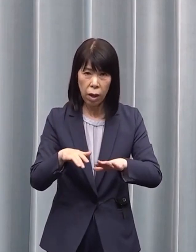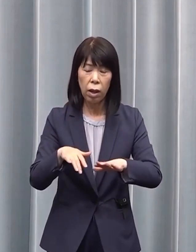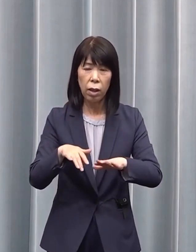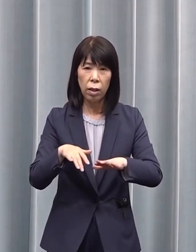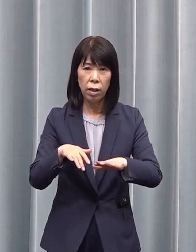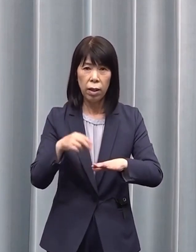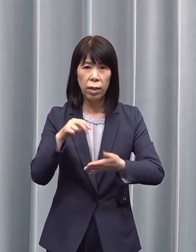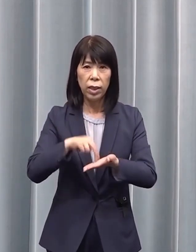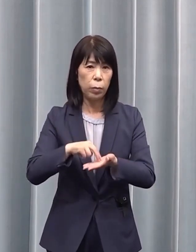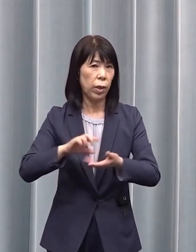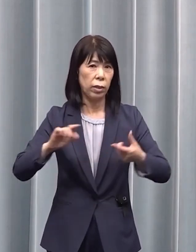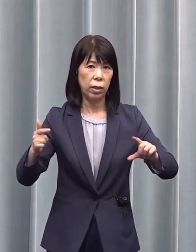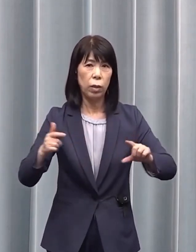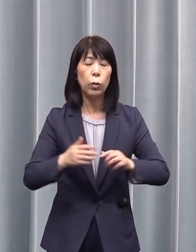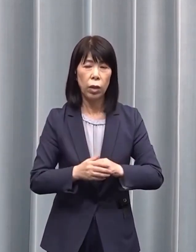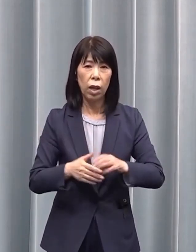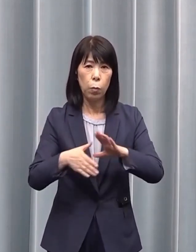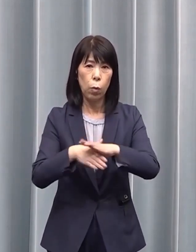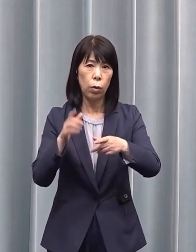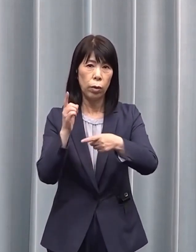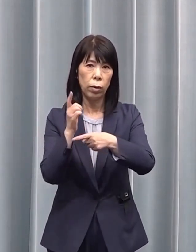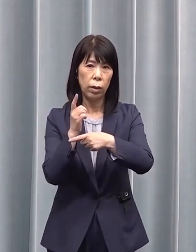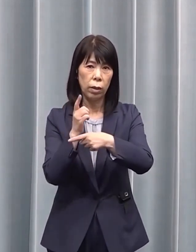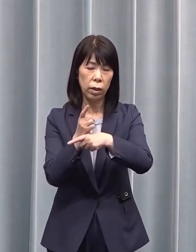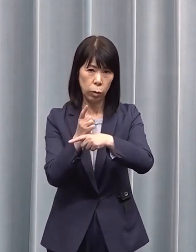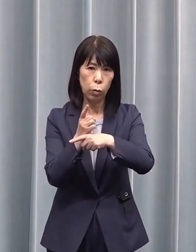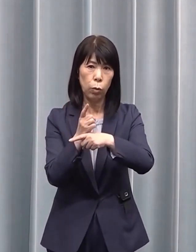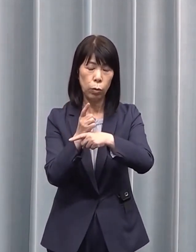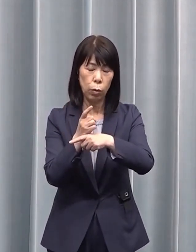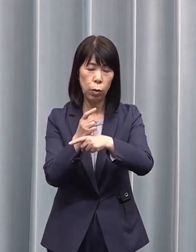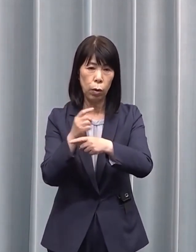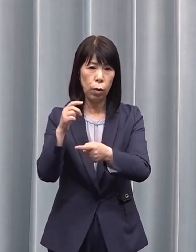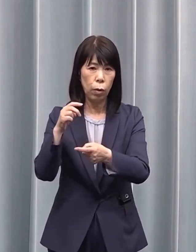ので、文科省の立場にあった